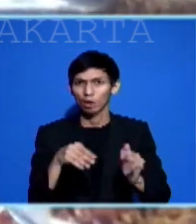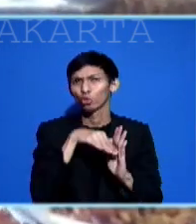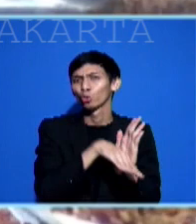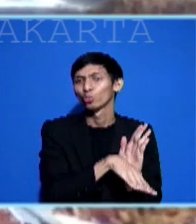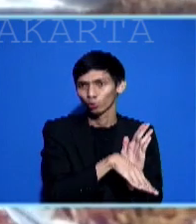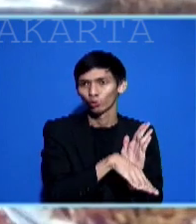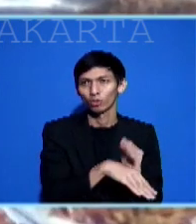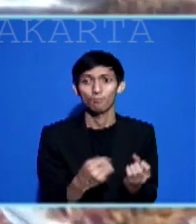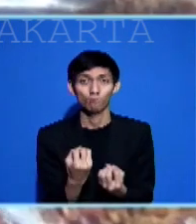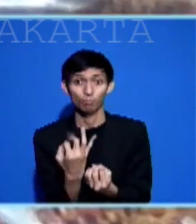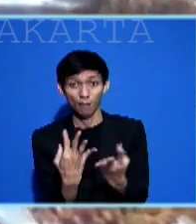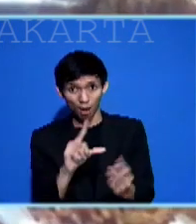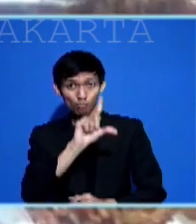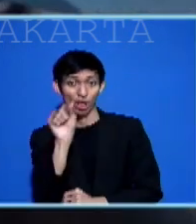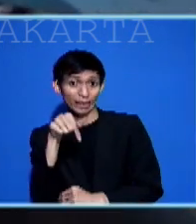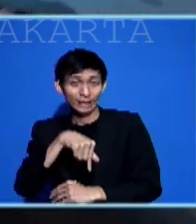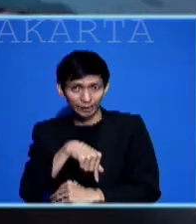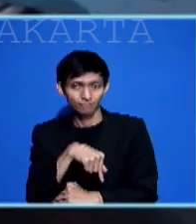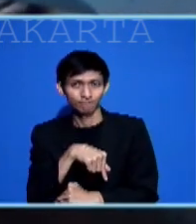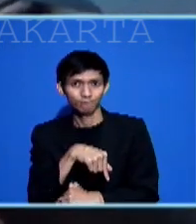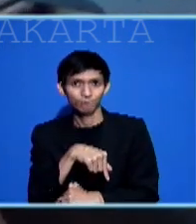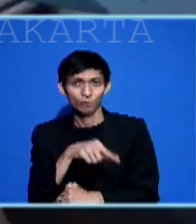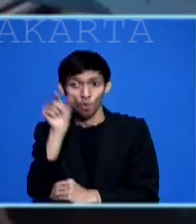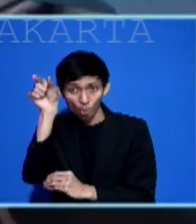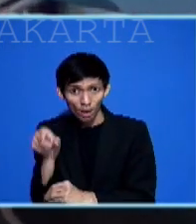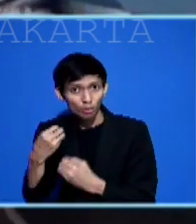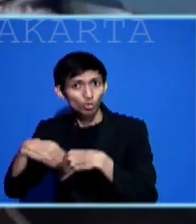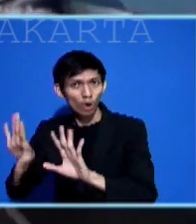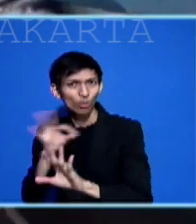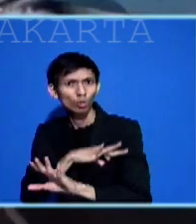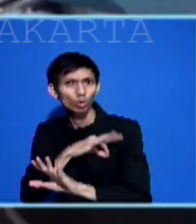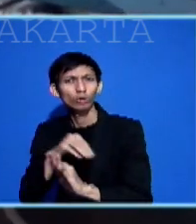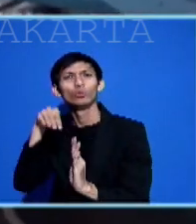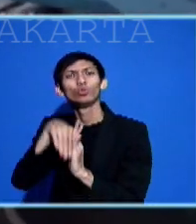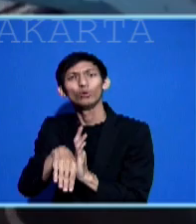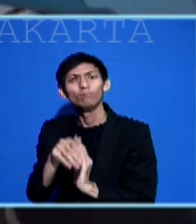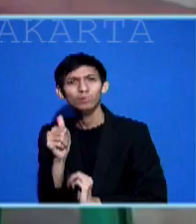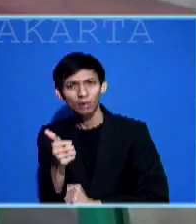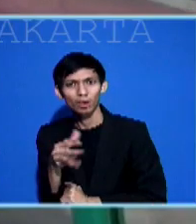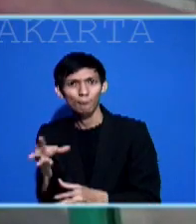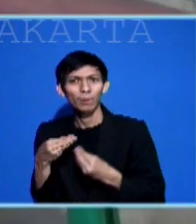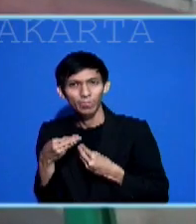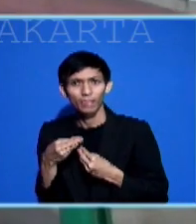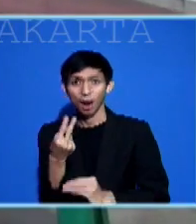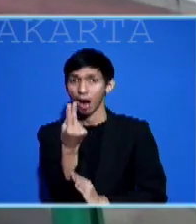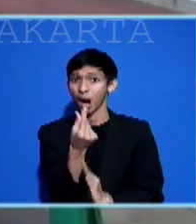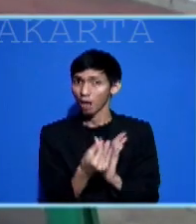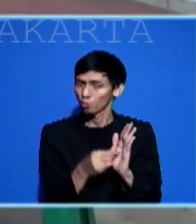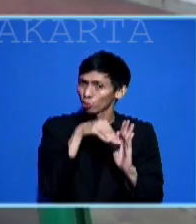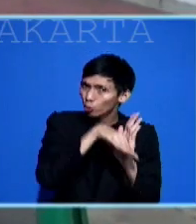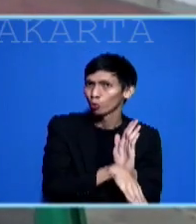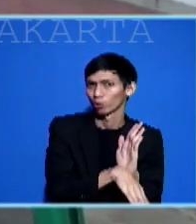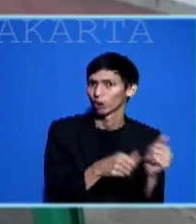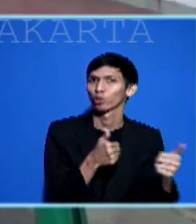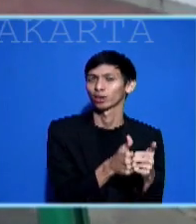pedagang juga dihadapkan pada turunnya omset penjualan akibat daya beli masyarakat yang saat ini juga sedang turuna agak ngurangi